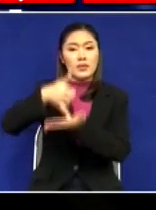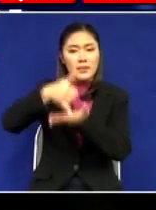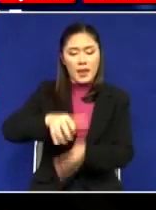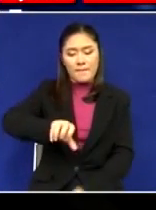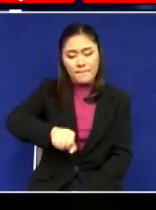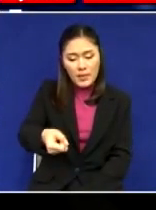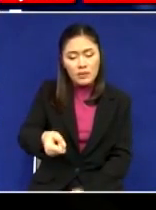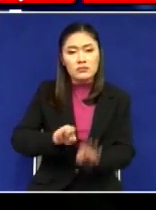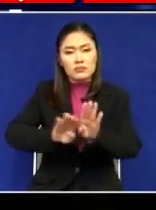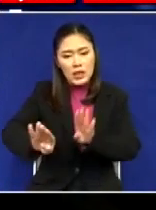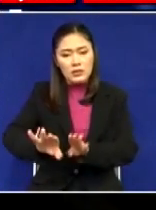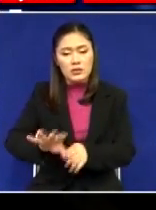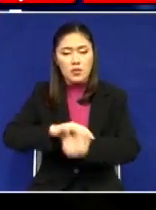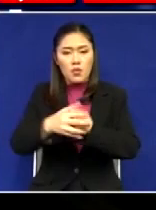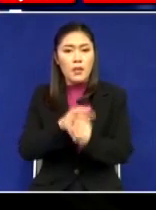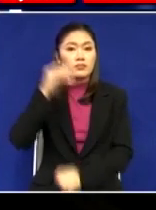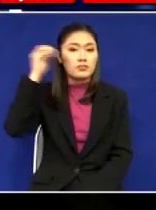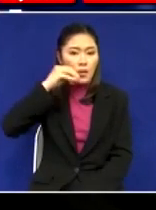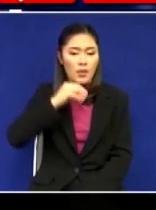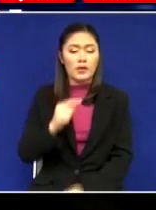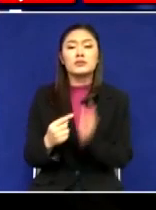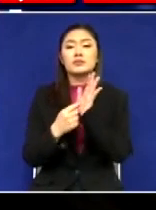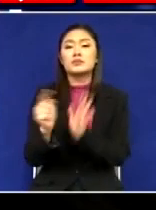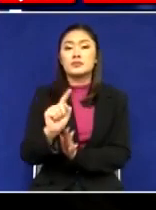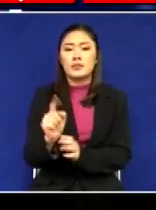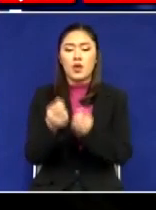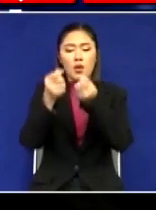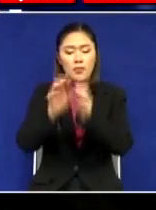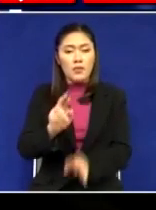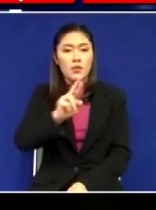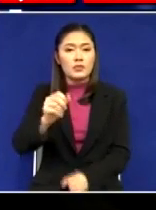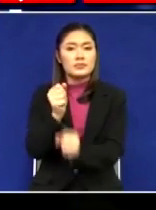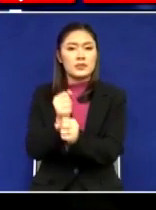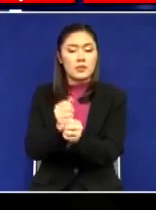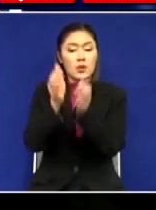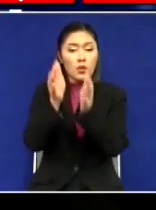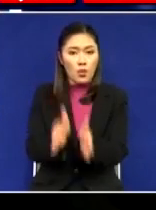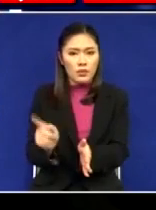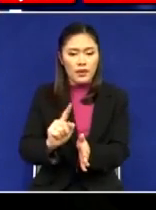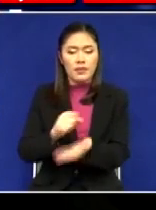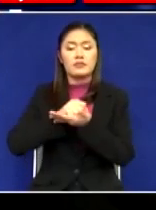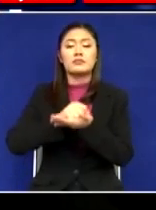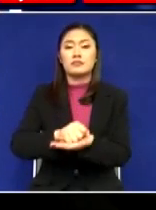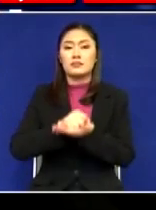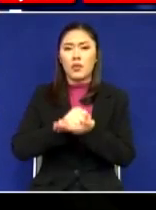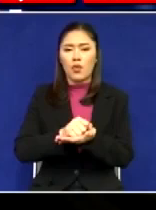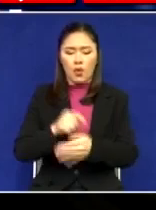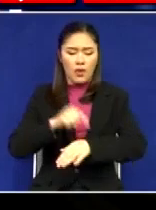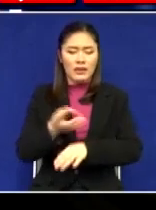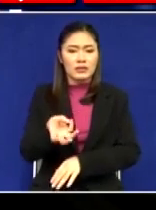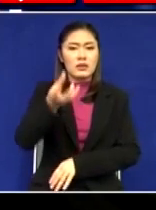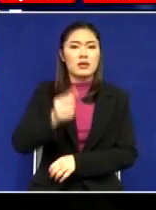ไรพวกนี้นะครับไปจนถึงเรื่องของการพยายามที่ออกแบบระบบงานเพื่อให้คนเนี่ยมารับบริการใช้เวลาสั้น